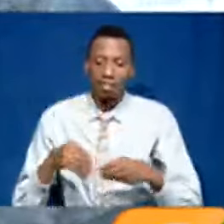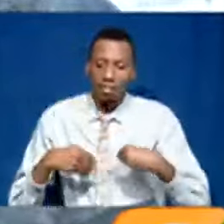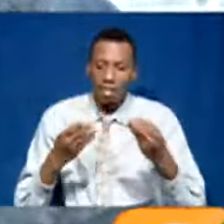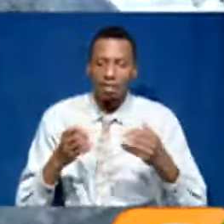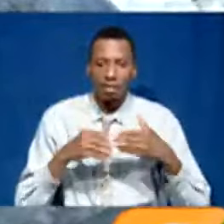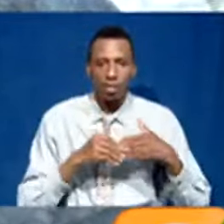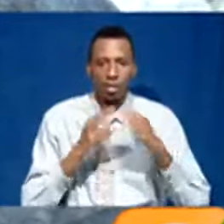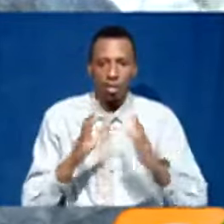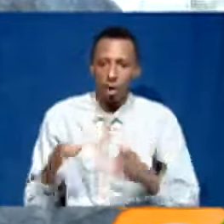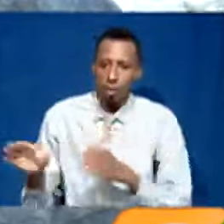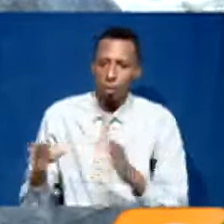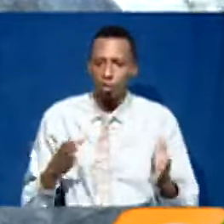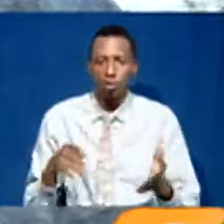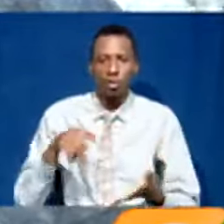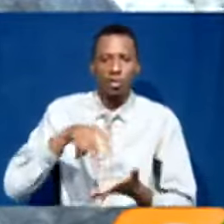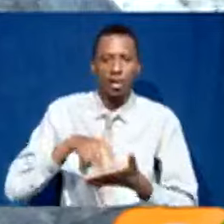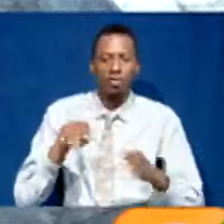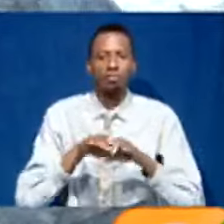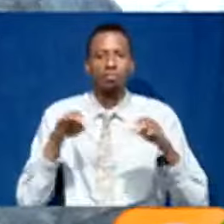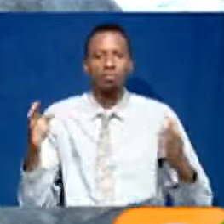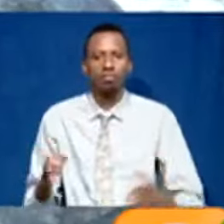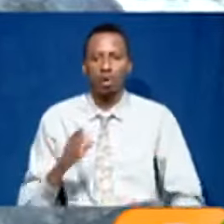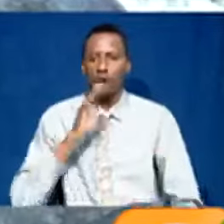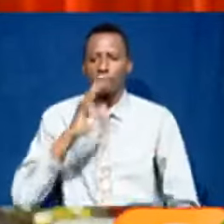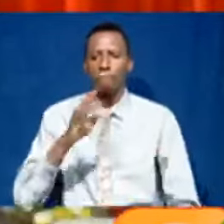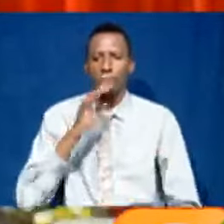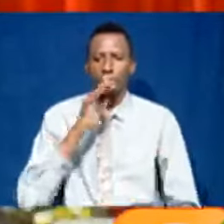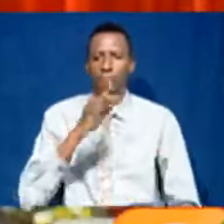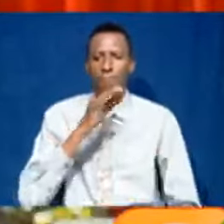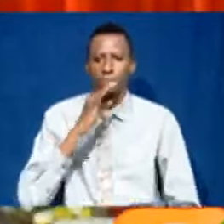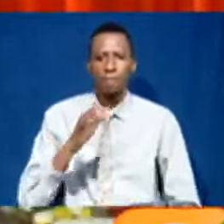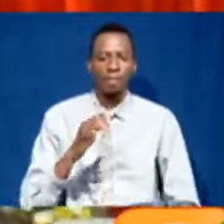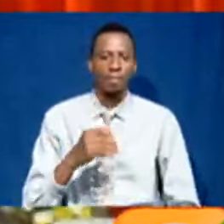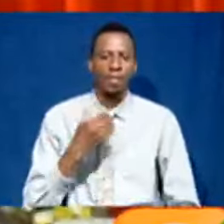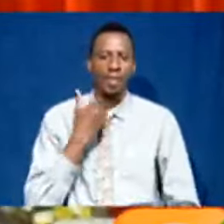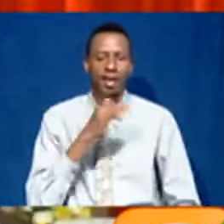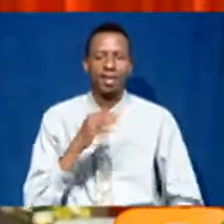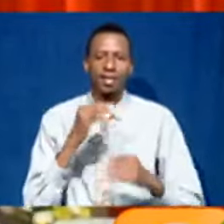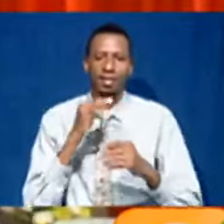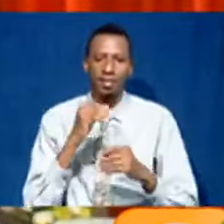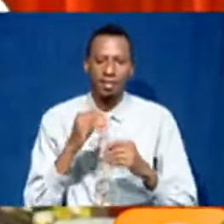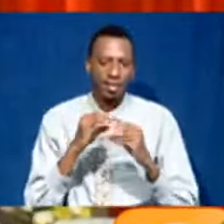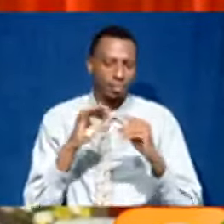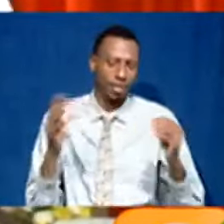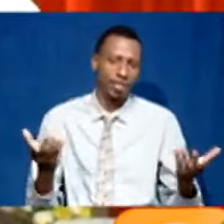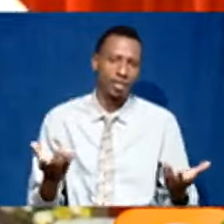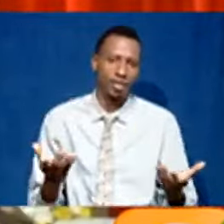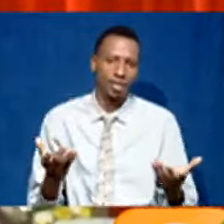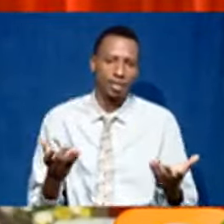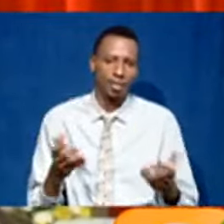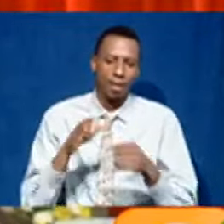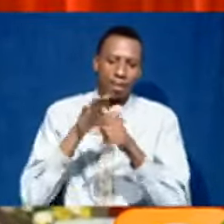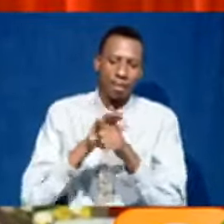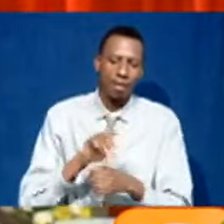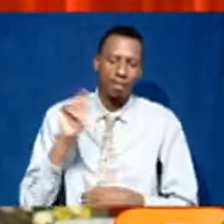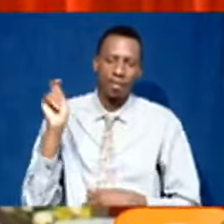kutoa matamshi ya chuki na kuwahada wa Kenya. The people who are masquerading as true